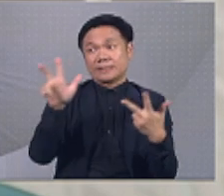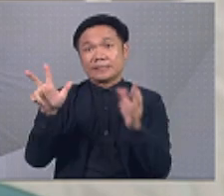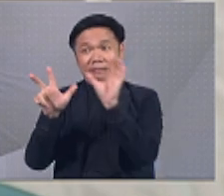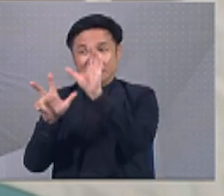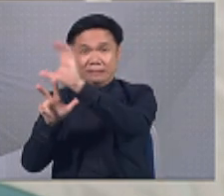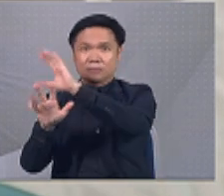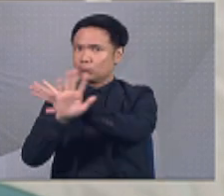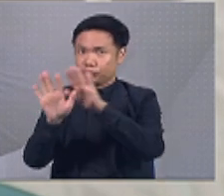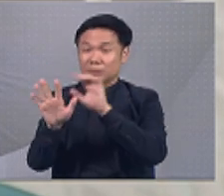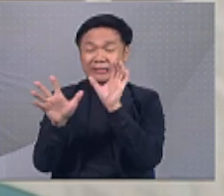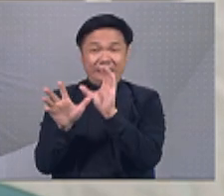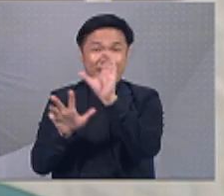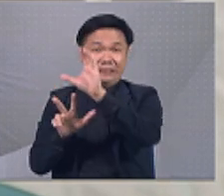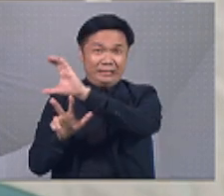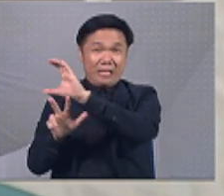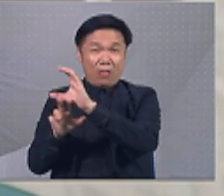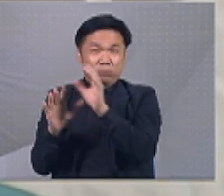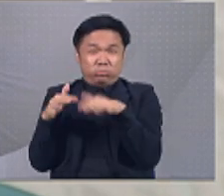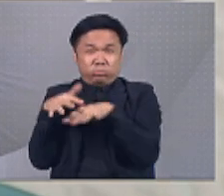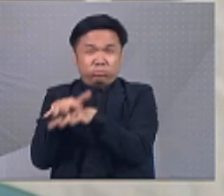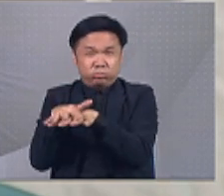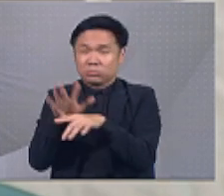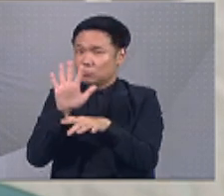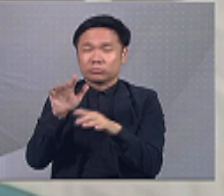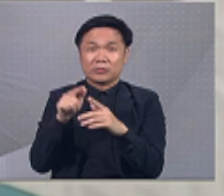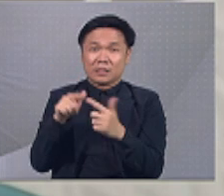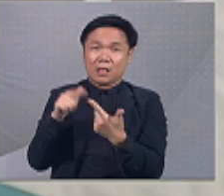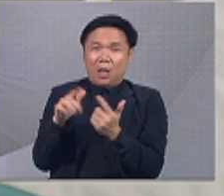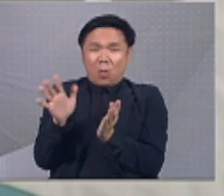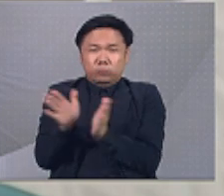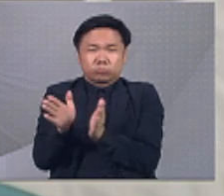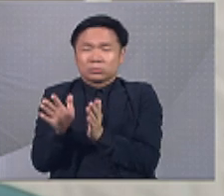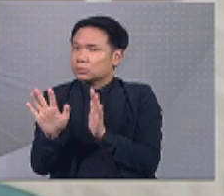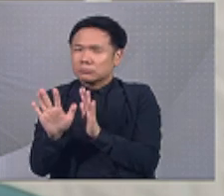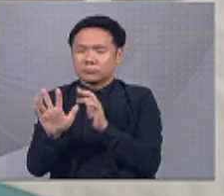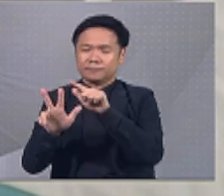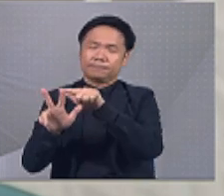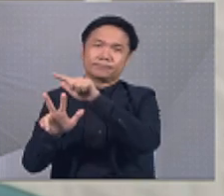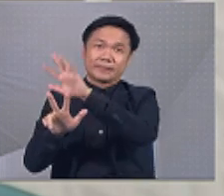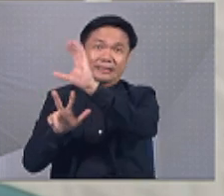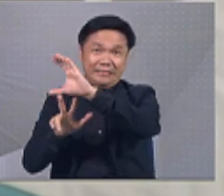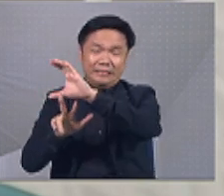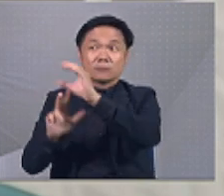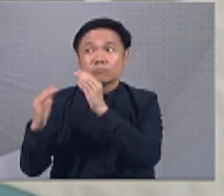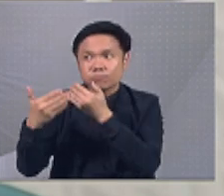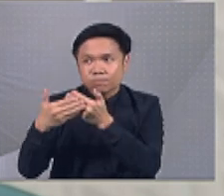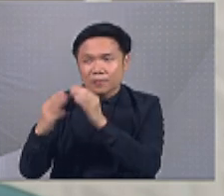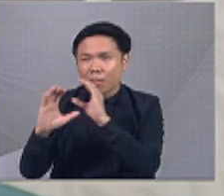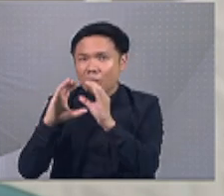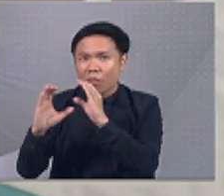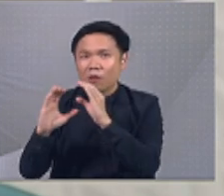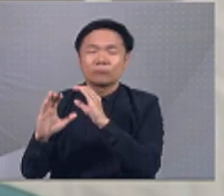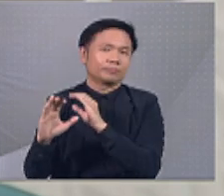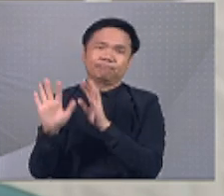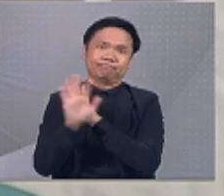sciences a crowded place elakkan kawasan yang sempit confine Space Danilo seimbang atau bertutur dengan dan